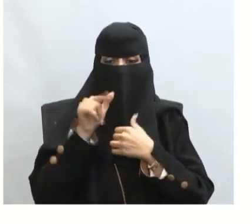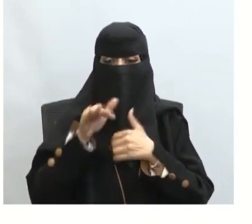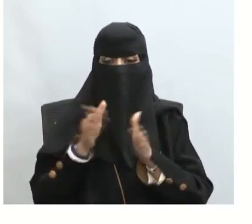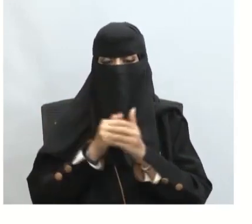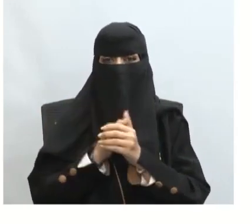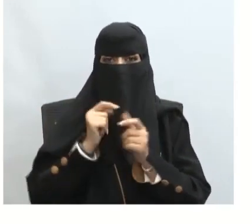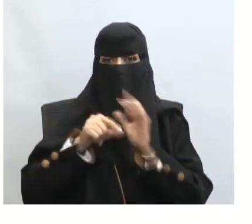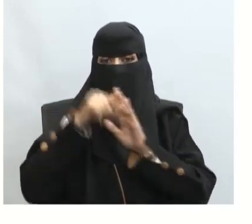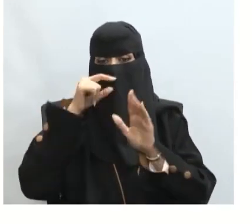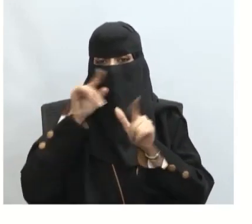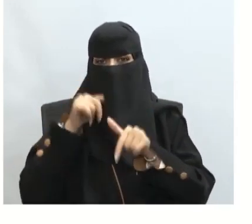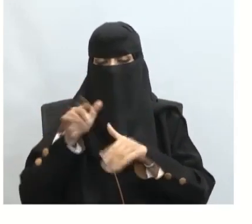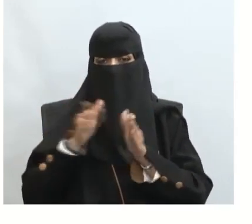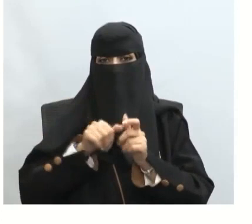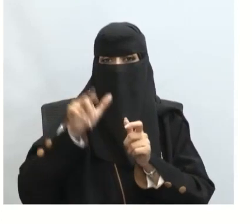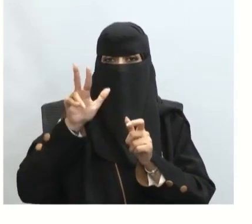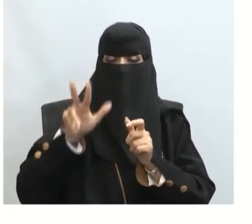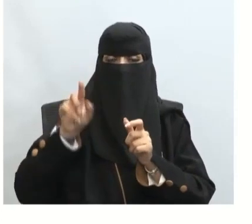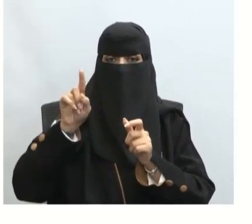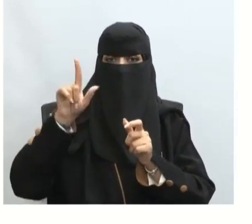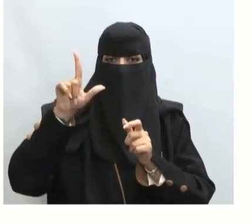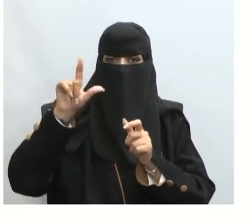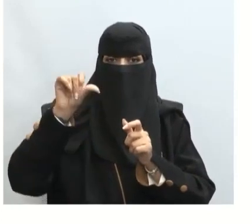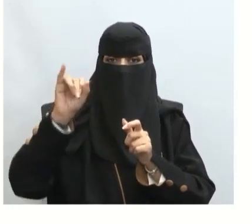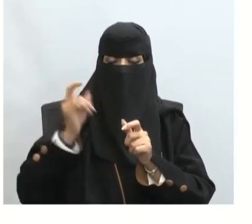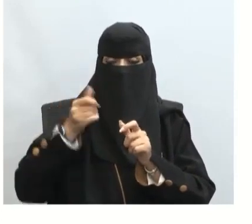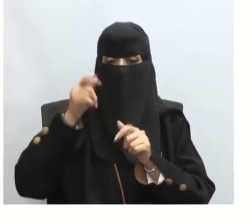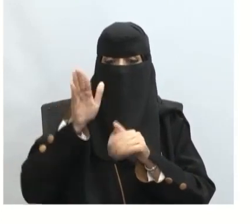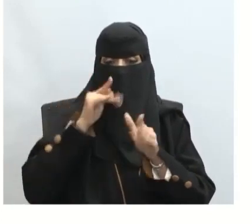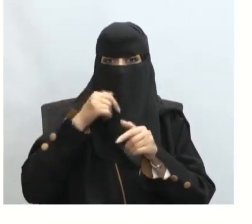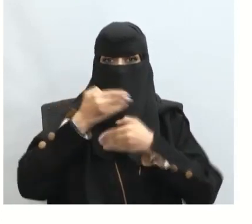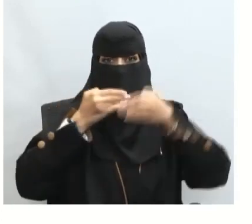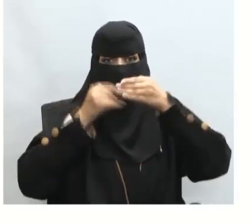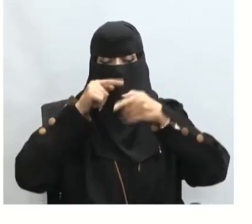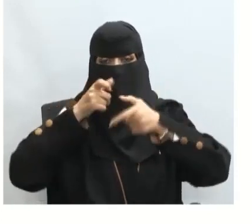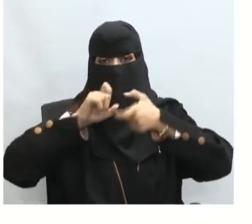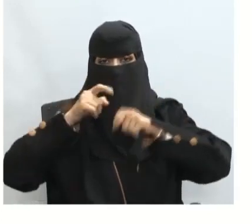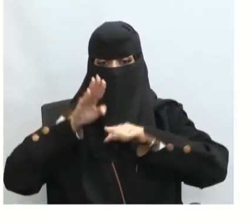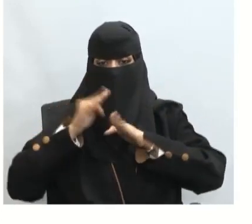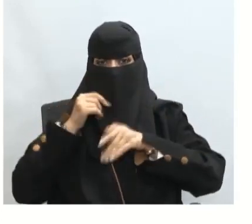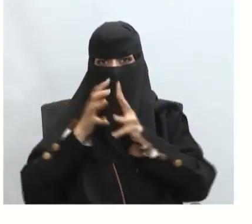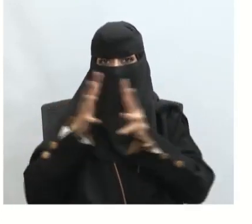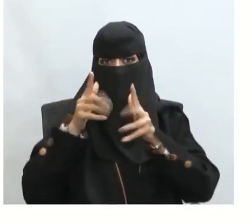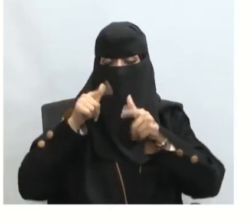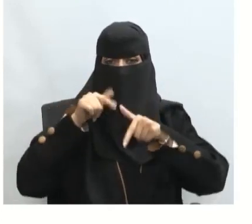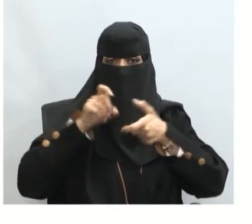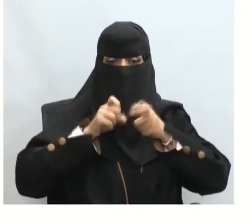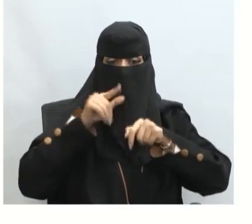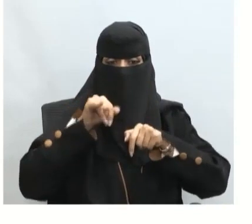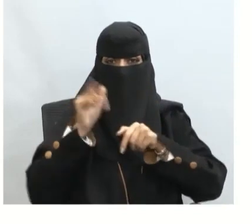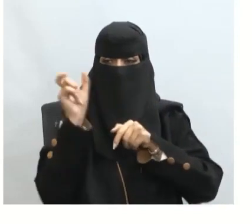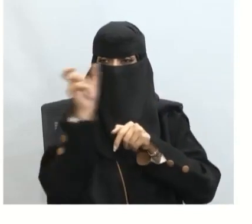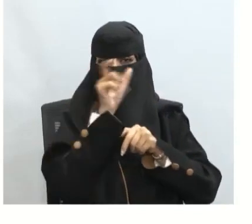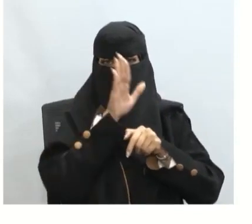بالتكثيف بالبوليمرات الفكره الرئيسه فيها البوليمرات مركبات عضويه كبيره تتكون من